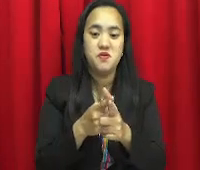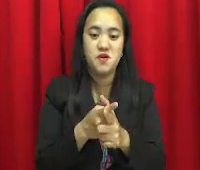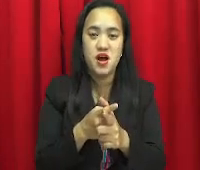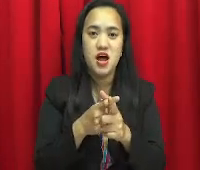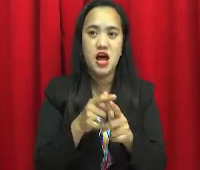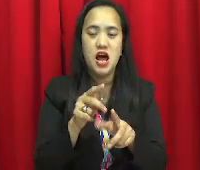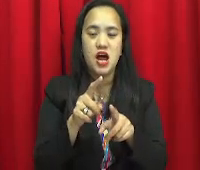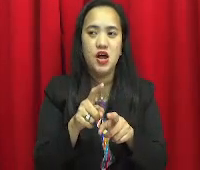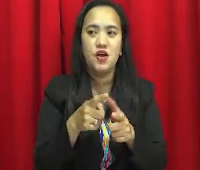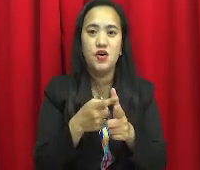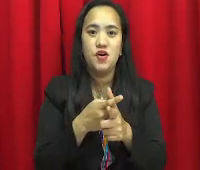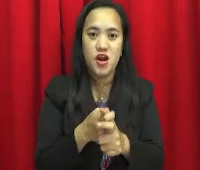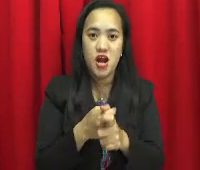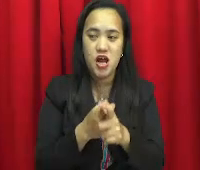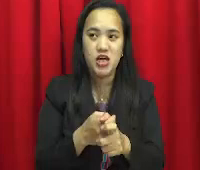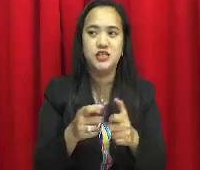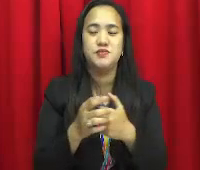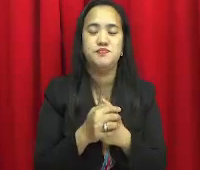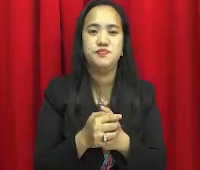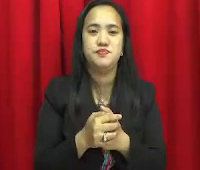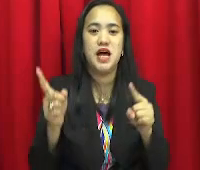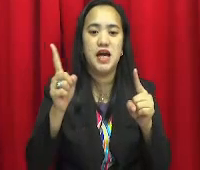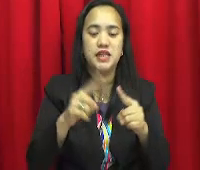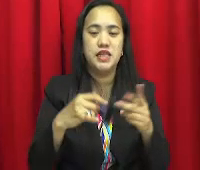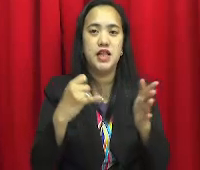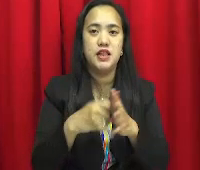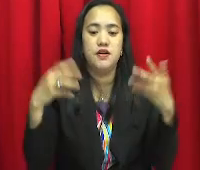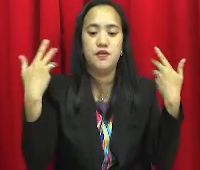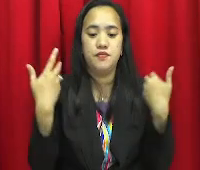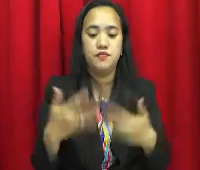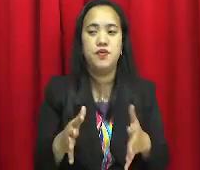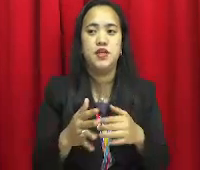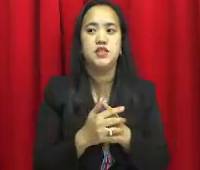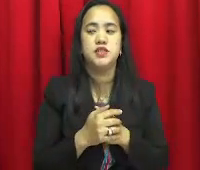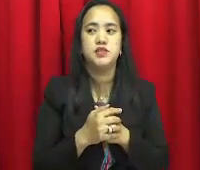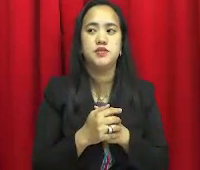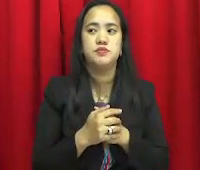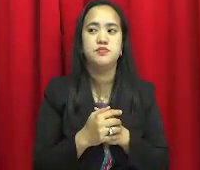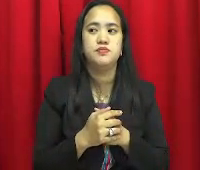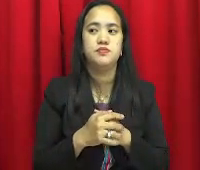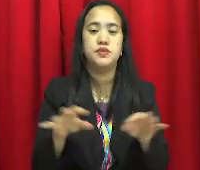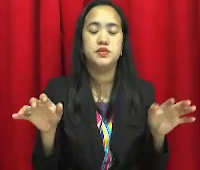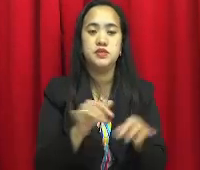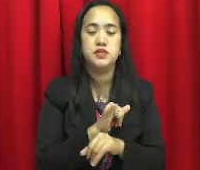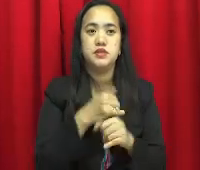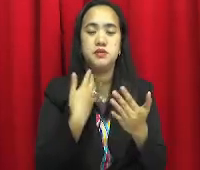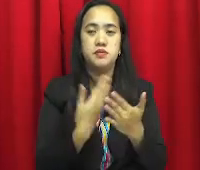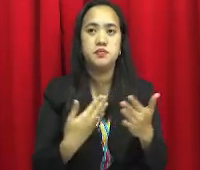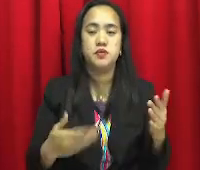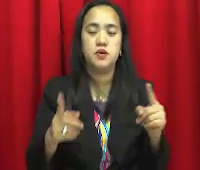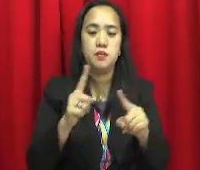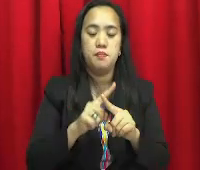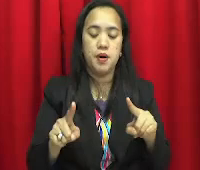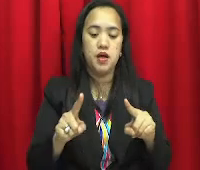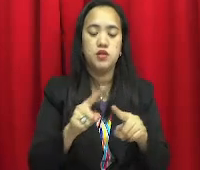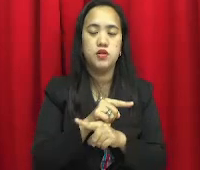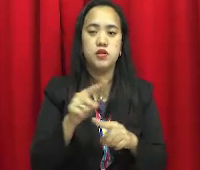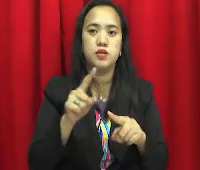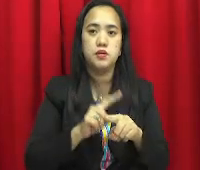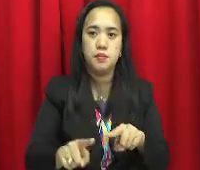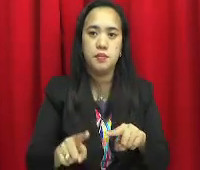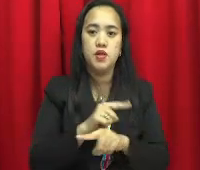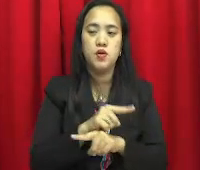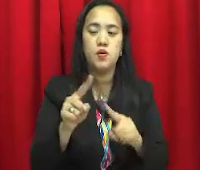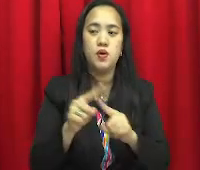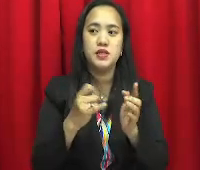yan natatapos. Natatapos, hindi yan tatayo. Amen. Totoo. Ganun silang dalawa. Pero pagdating kay Ardon, naku po. Ito